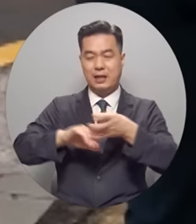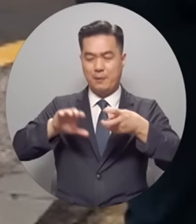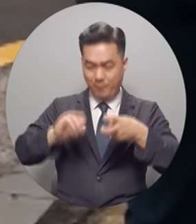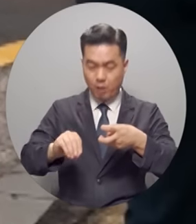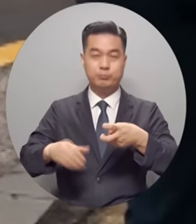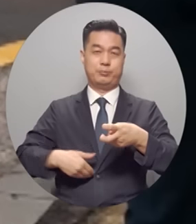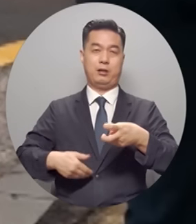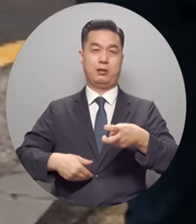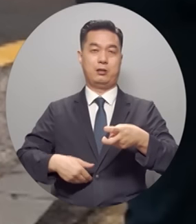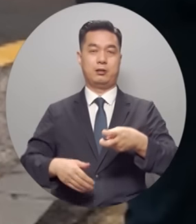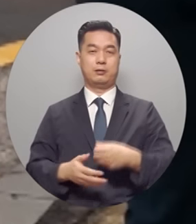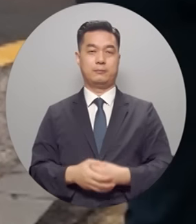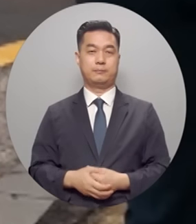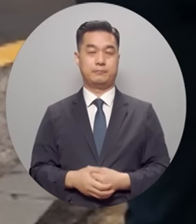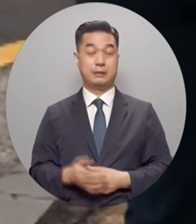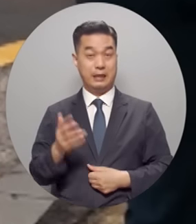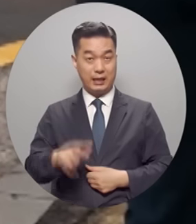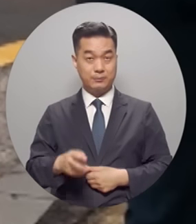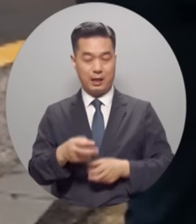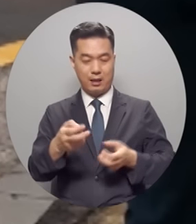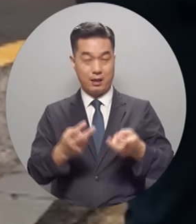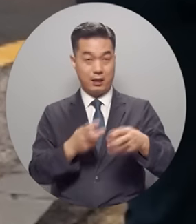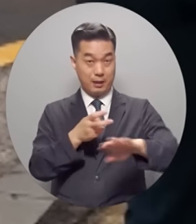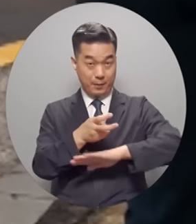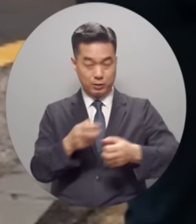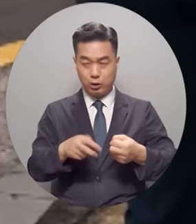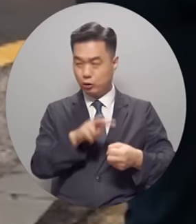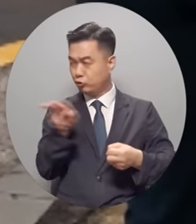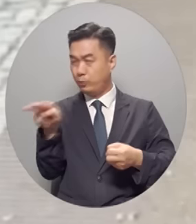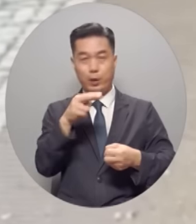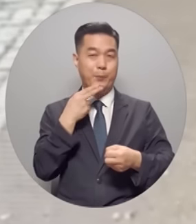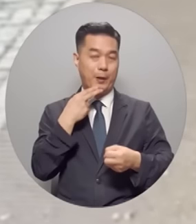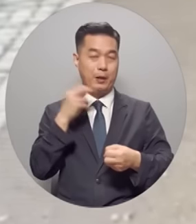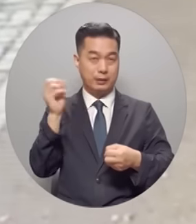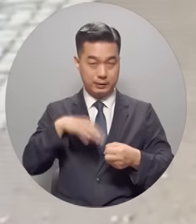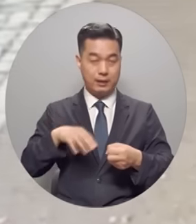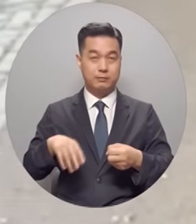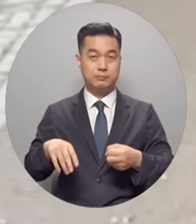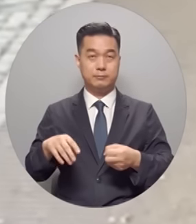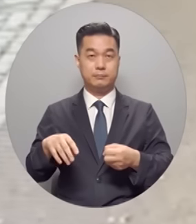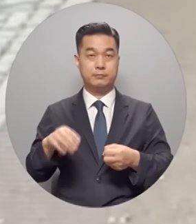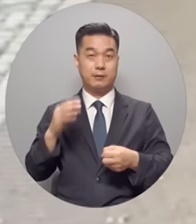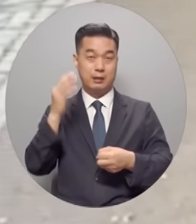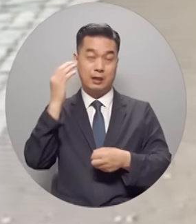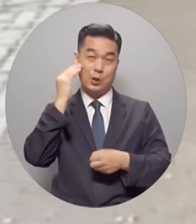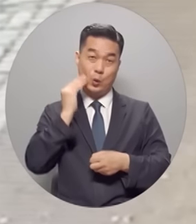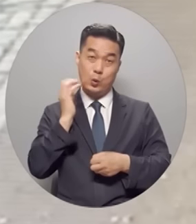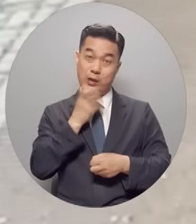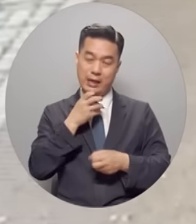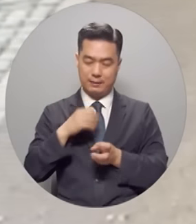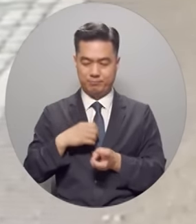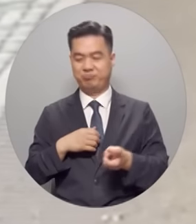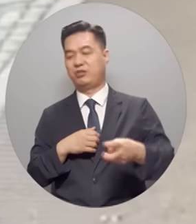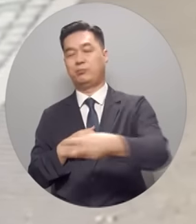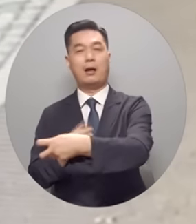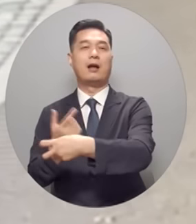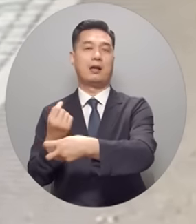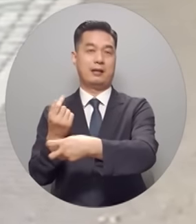합니다. 하지만 버스기사는 주변을 살피지 않고 보행자 신호임에도 그대로 운행한 것으로